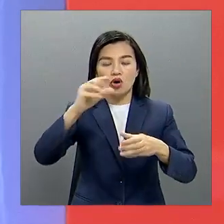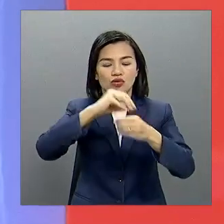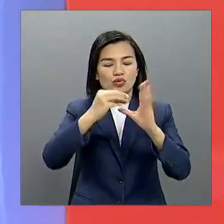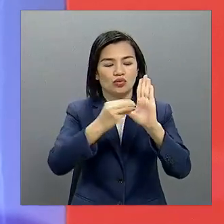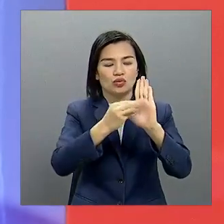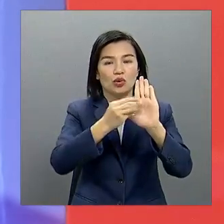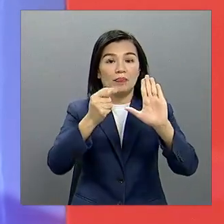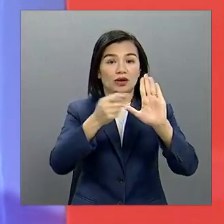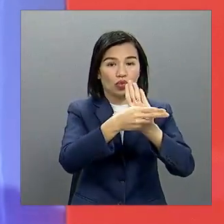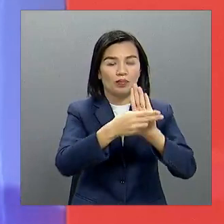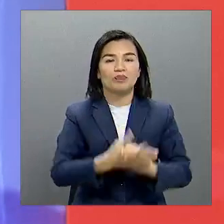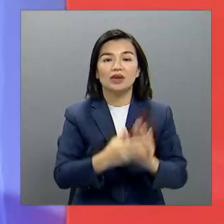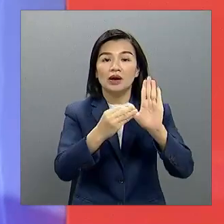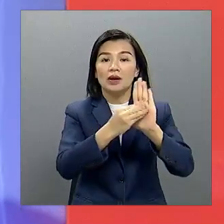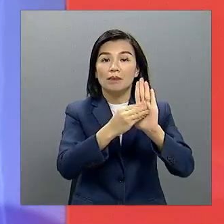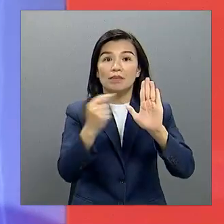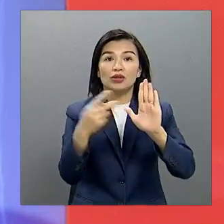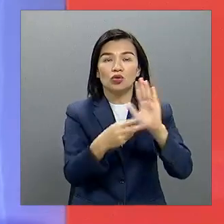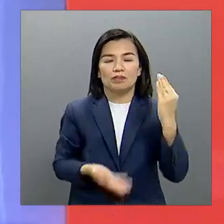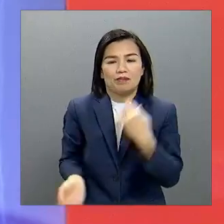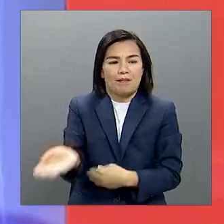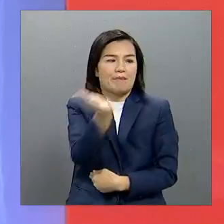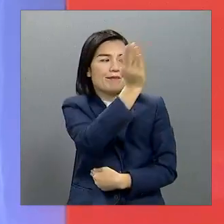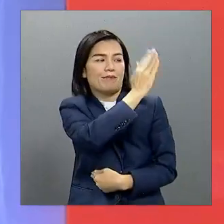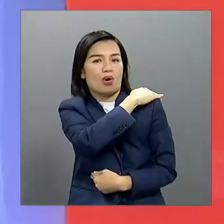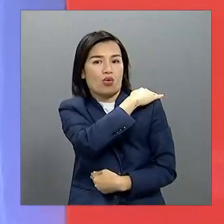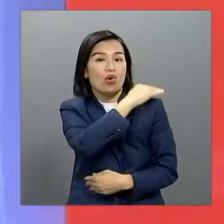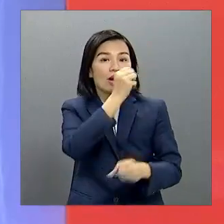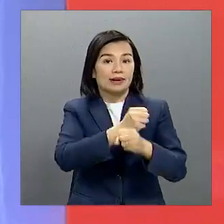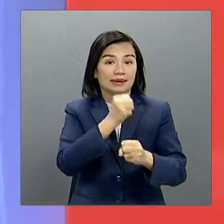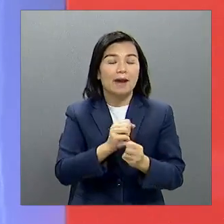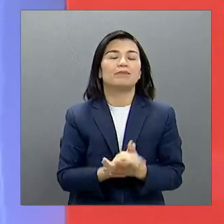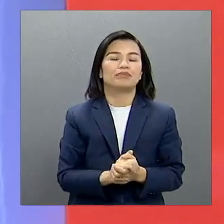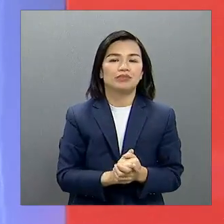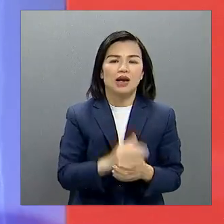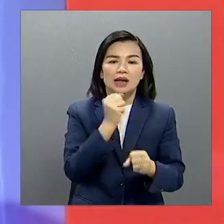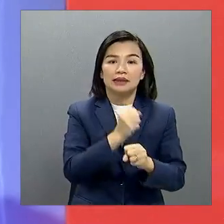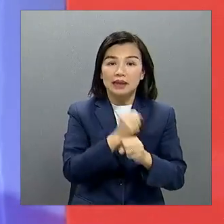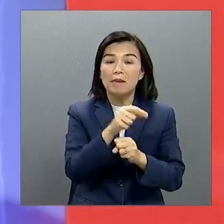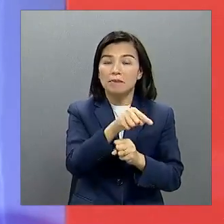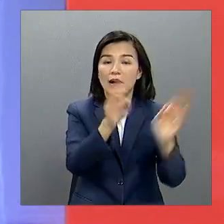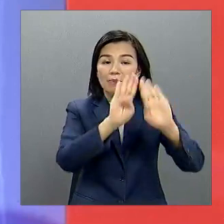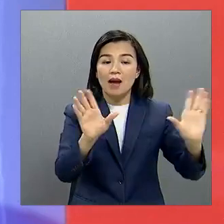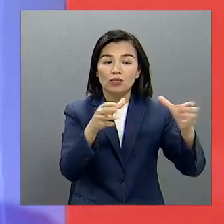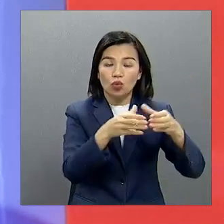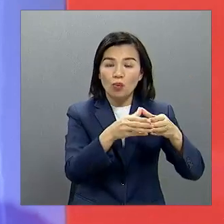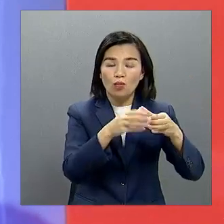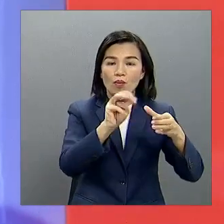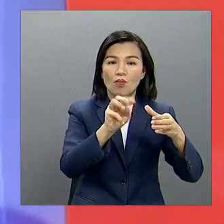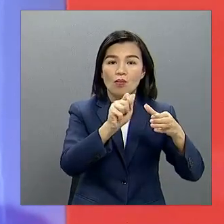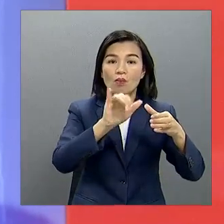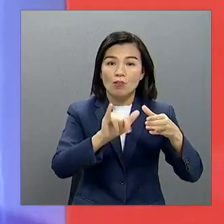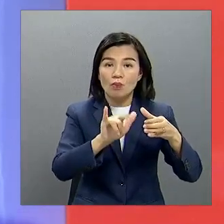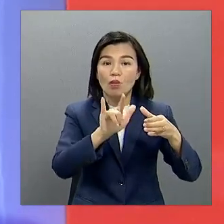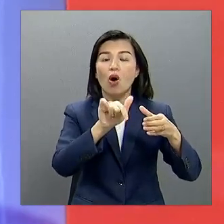การทำสบายนะครับที่ชาวมอญเขานิยมทำแล้วก็สวมใส่กันเวลาที่จะไปวันพระหรือว่างานเทศกาลต่างๆรวม